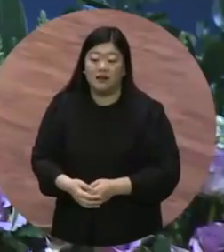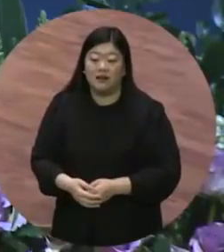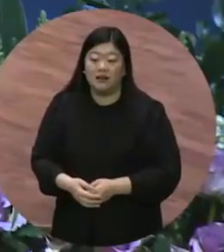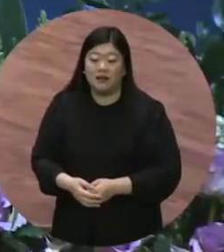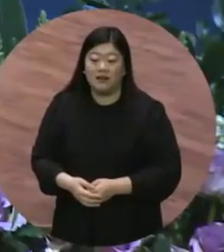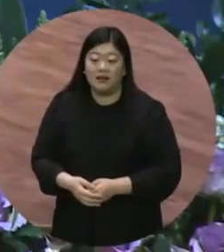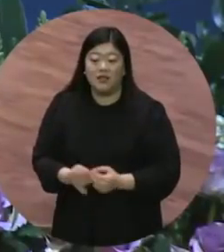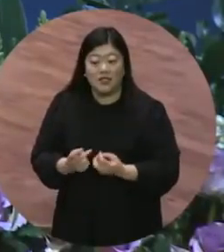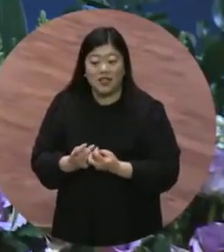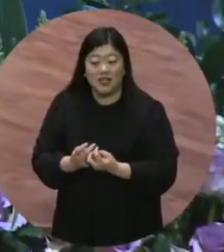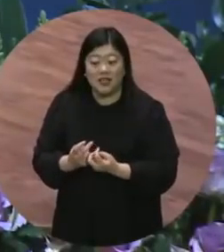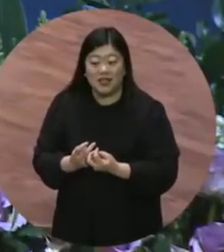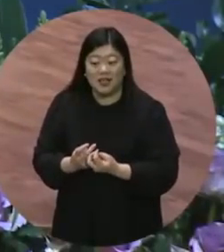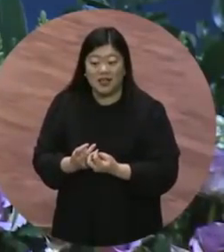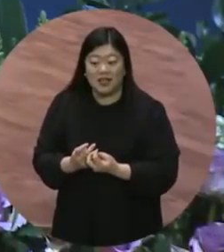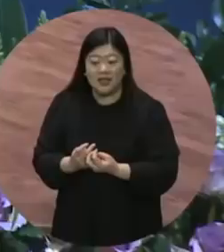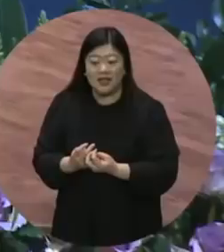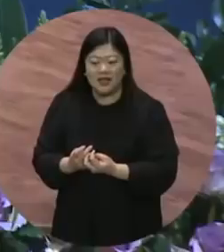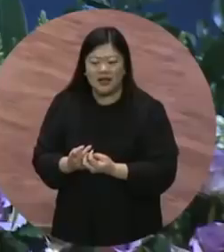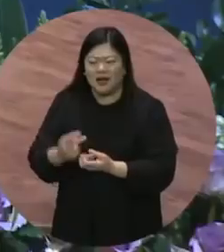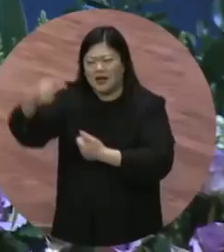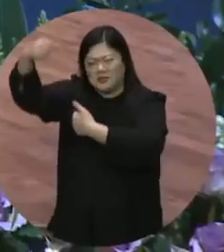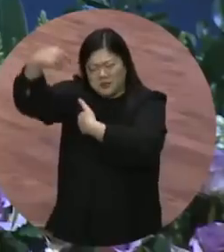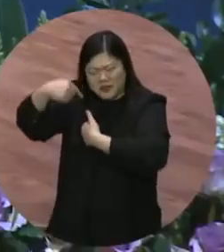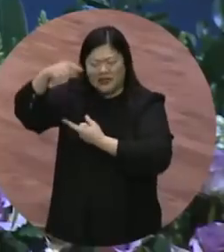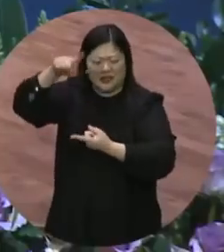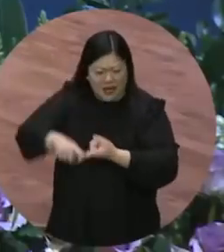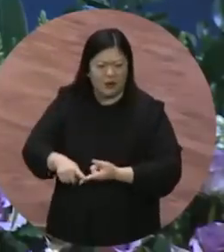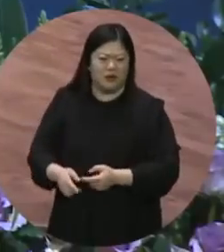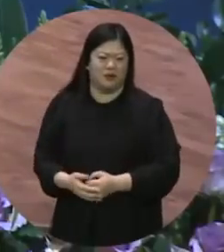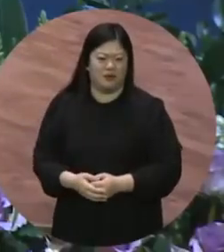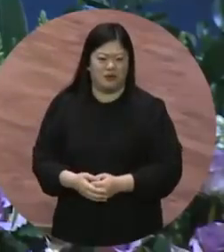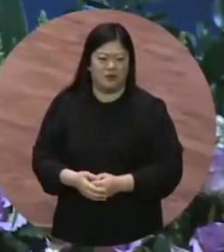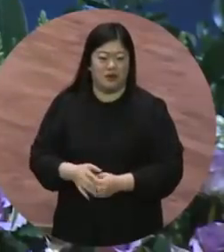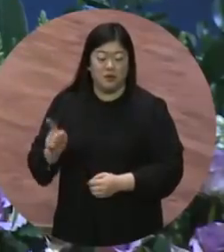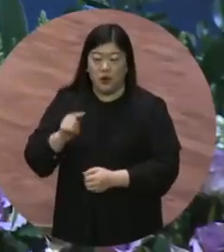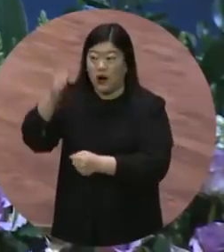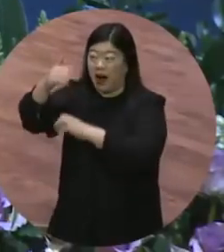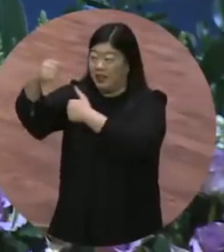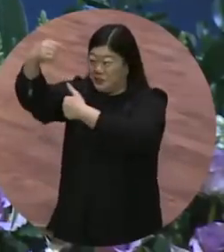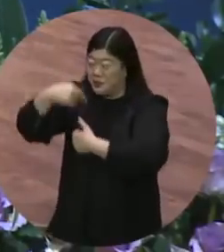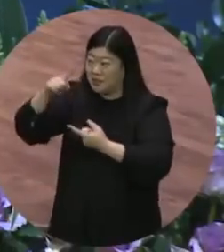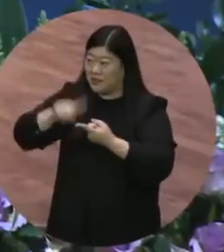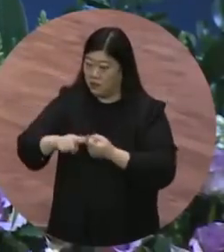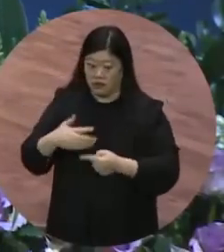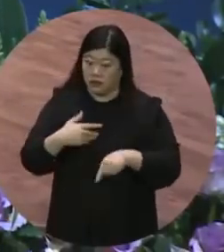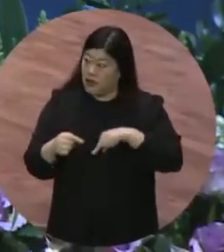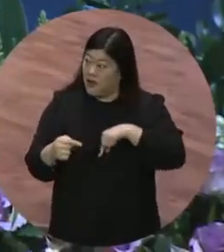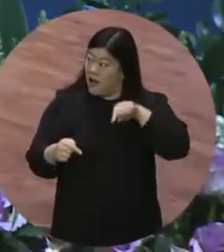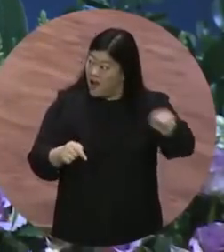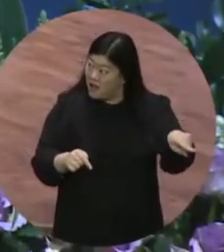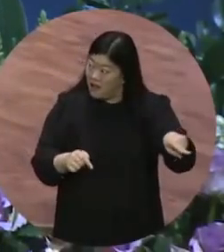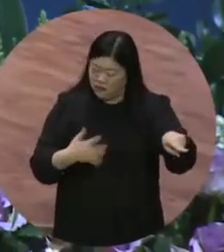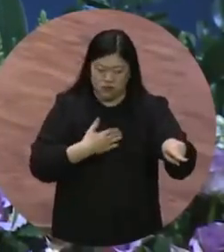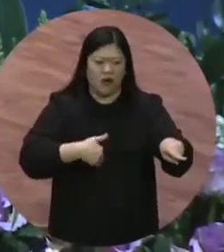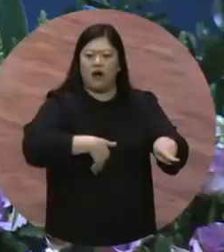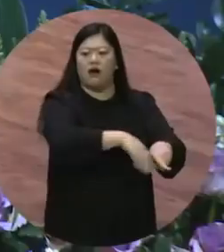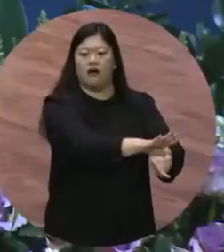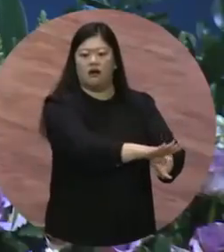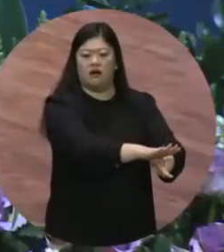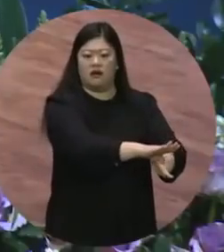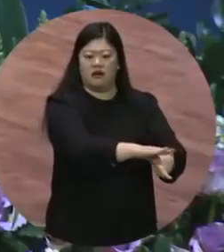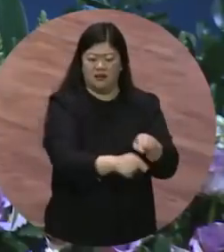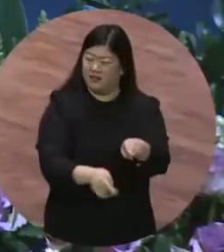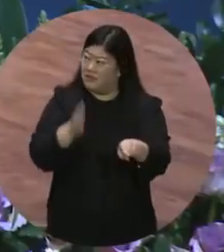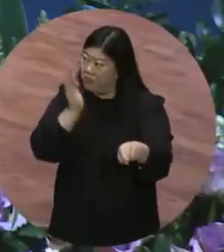가는 것과 멈추는 것입니다. 영어로 말하면 고우와 스탑이에요. 성령이 가라 그러면 가는 것이고